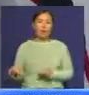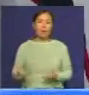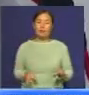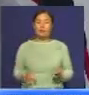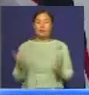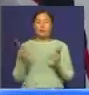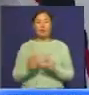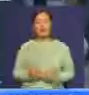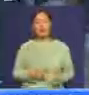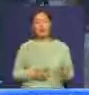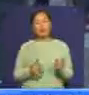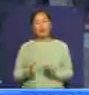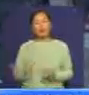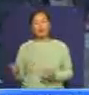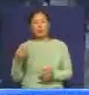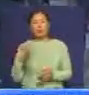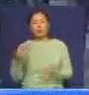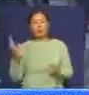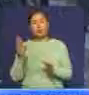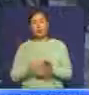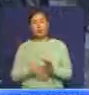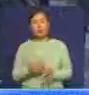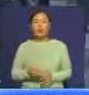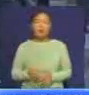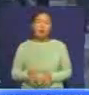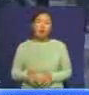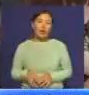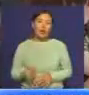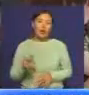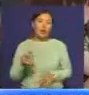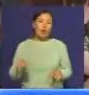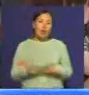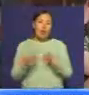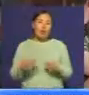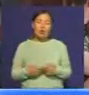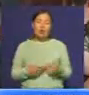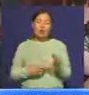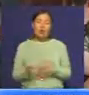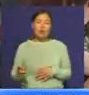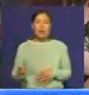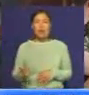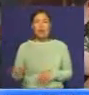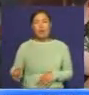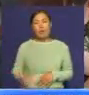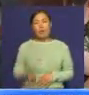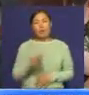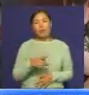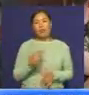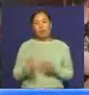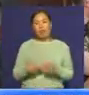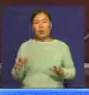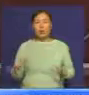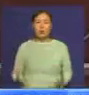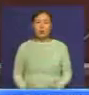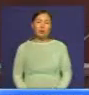системой автоматизированного пожаротушения. О наиболее распространенных нарушениях поведал начальник департамента по чрезвычайным